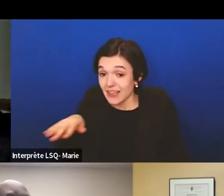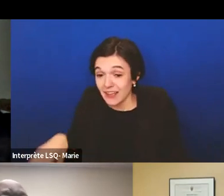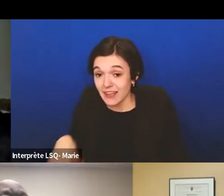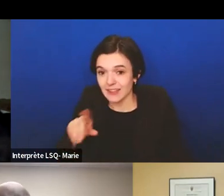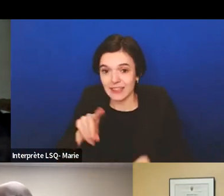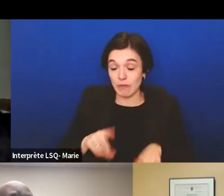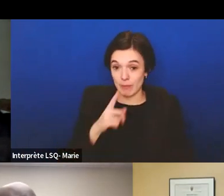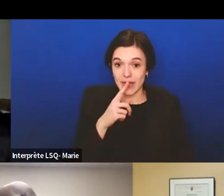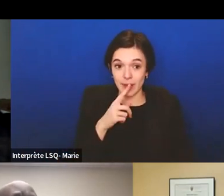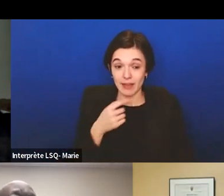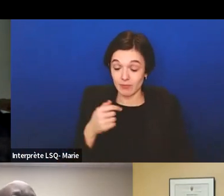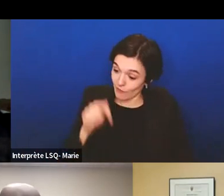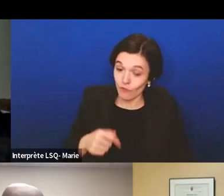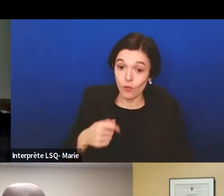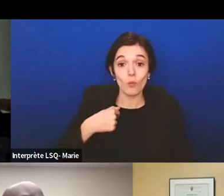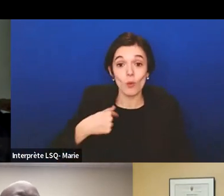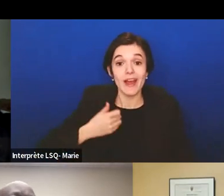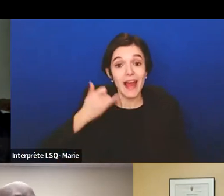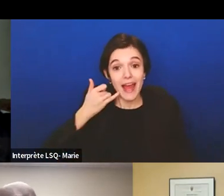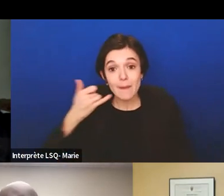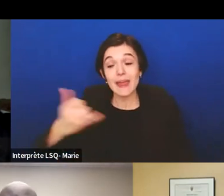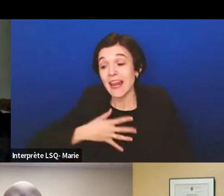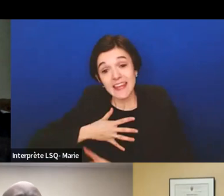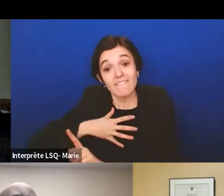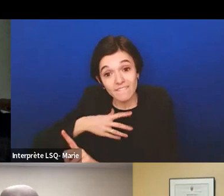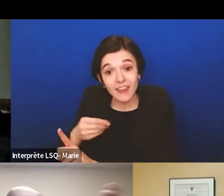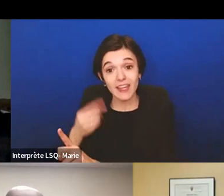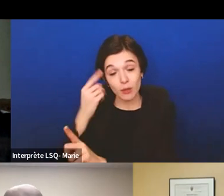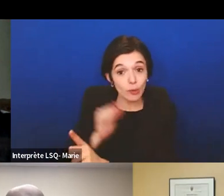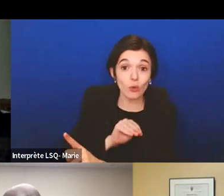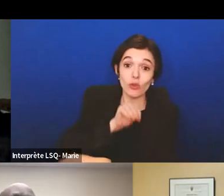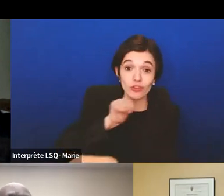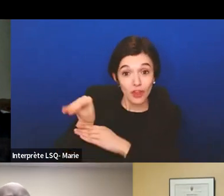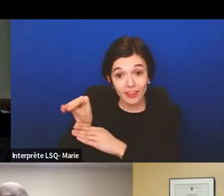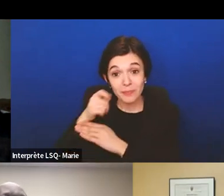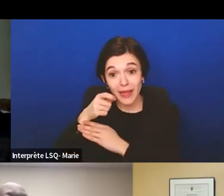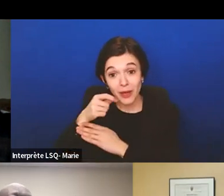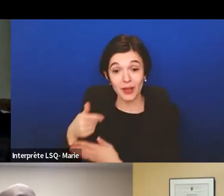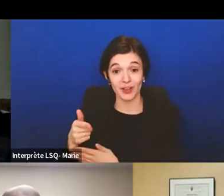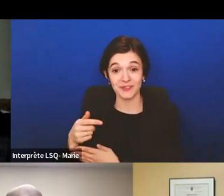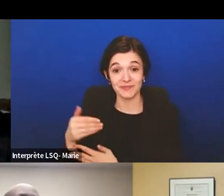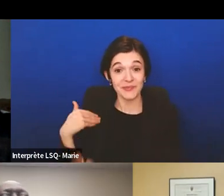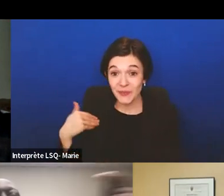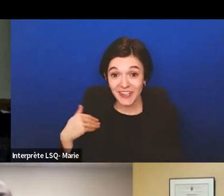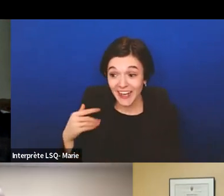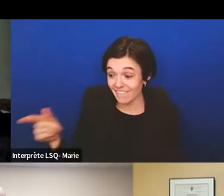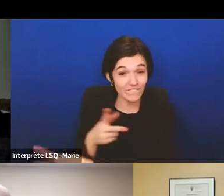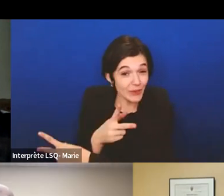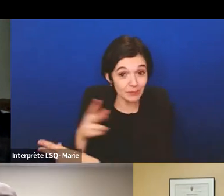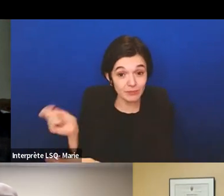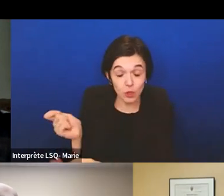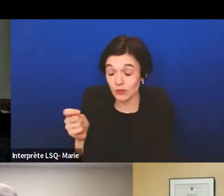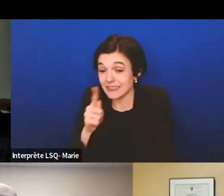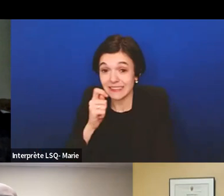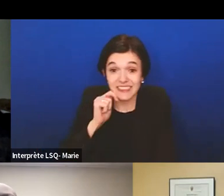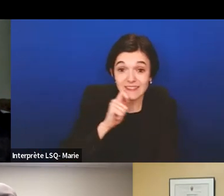j'étais infirmière, j'étais obligé d'appeler la fille ou quelqu'un en famille pour que l'intéressé parle à